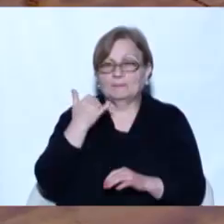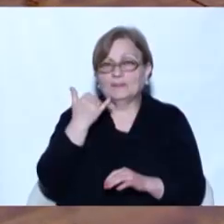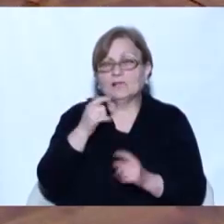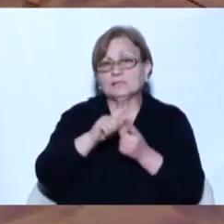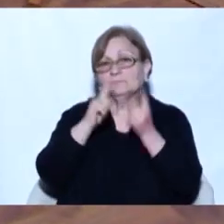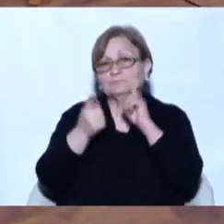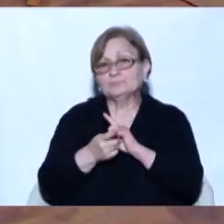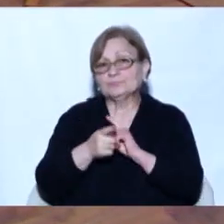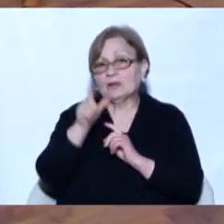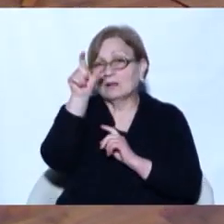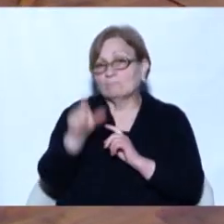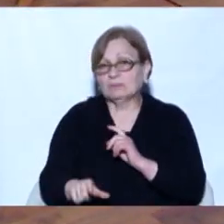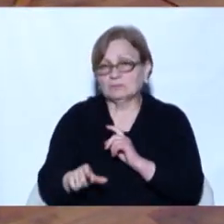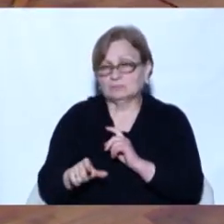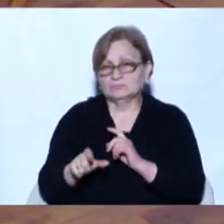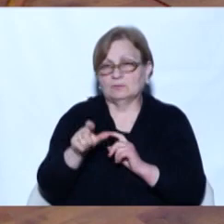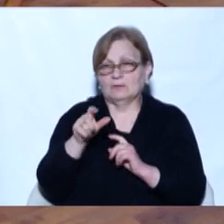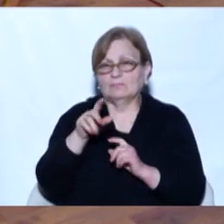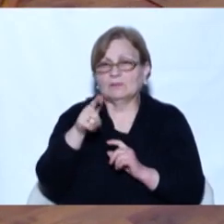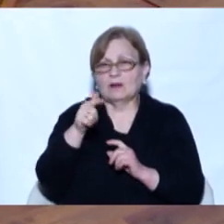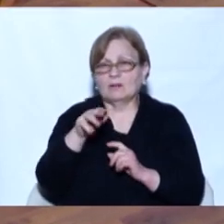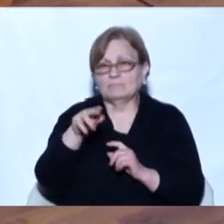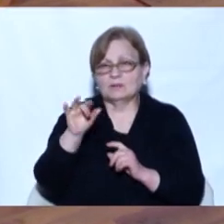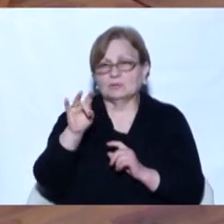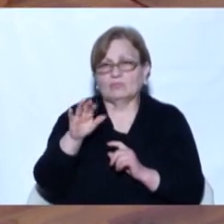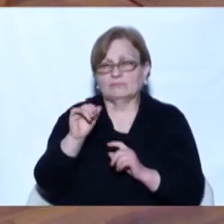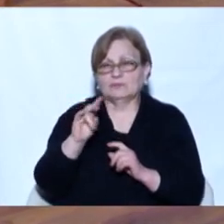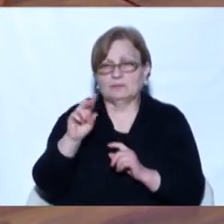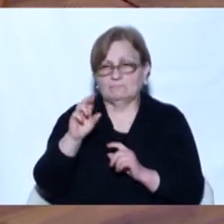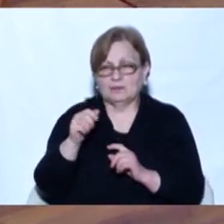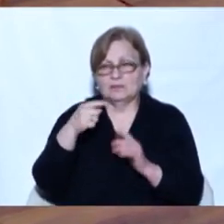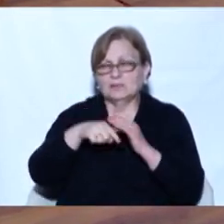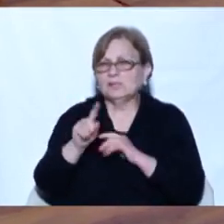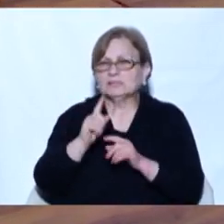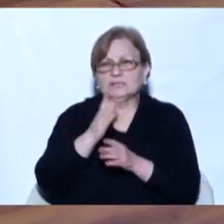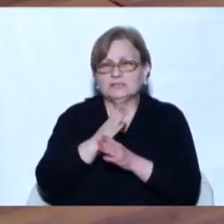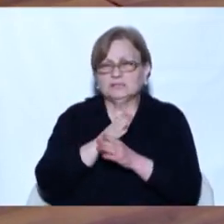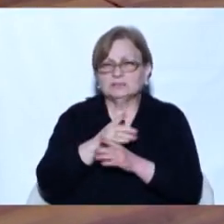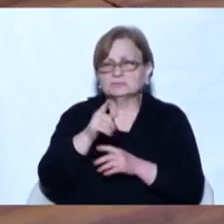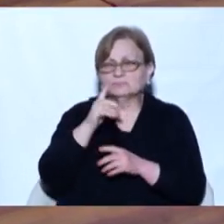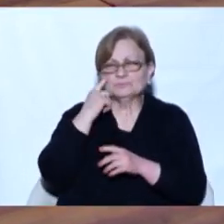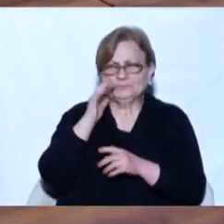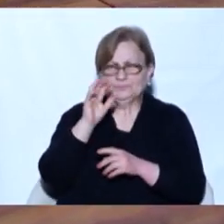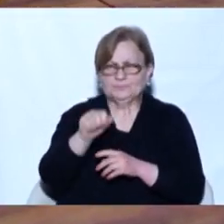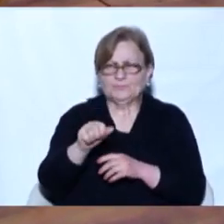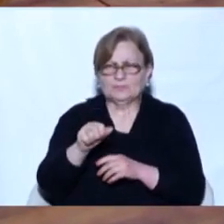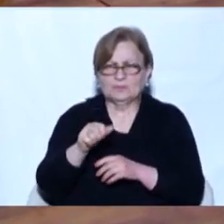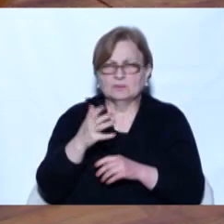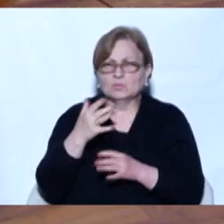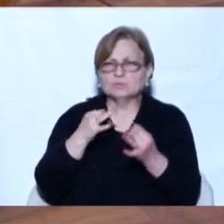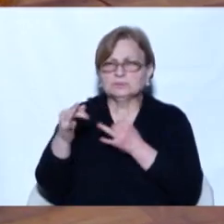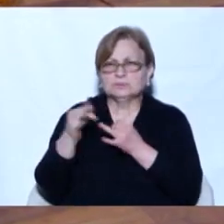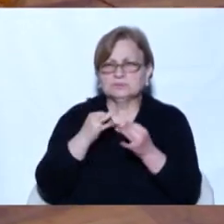გესაუბრო. გაპიროვნება ხატრული ხერხია და შენ ხშირად შეამჩნევდი, რომ როგორ